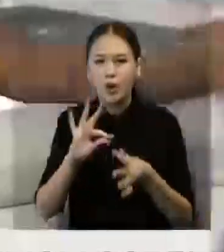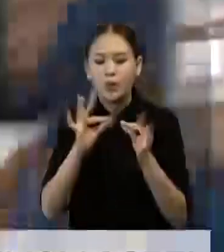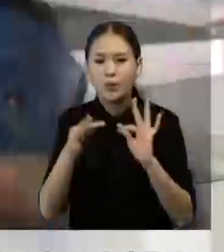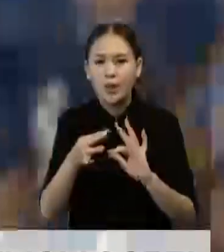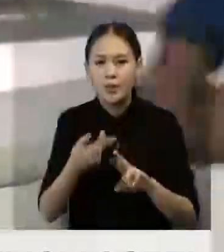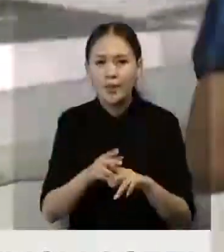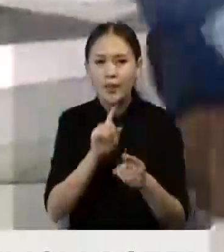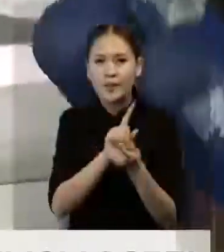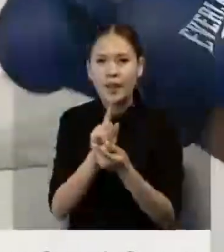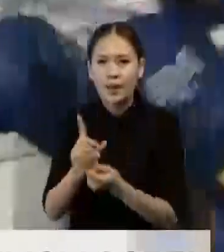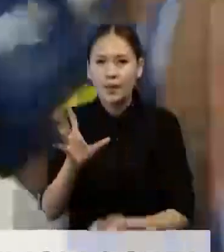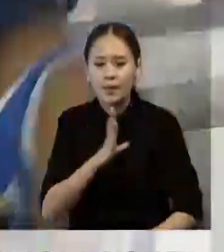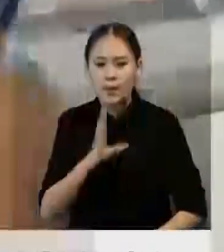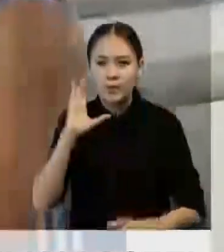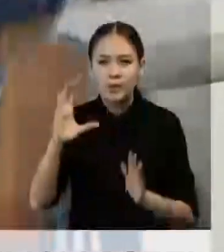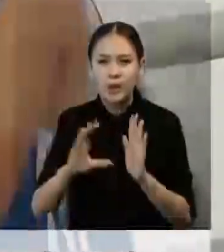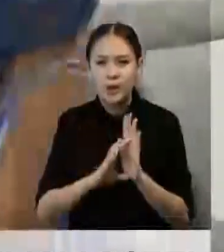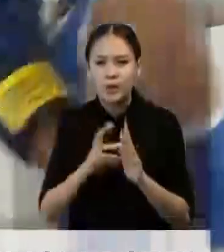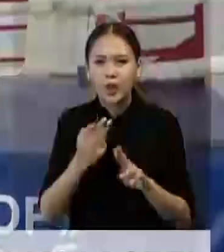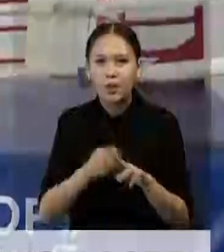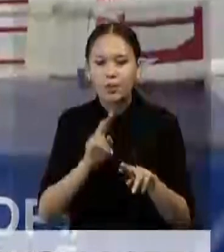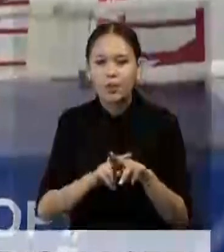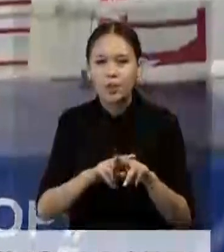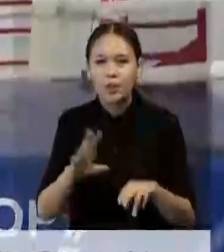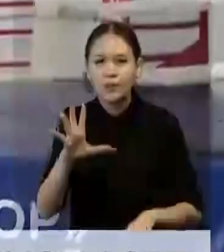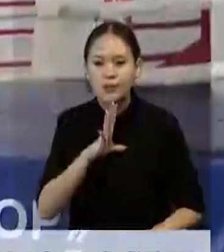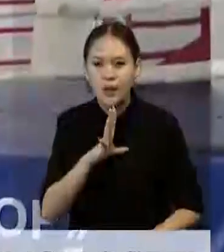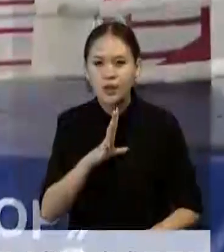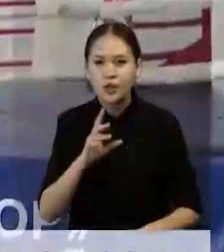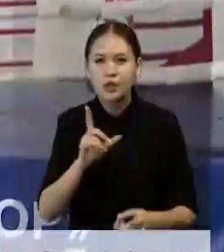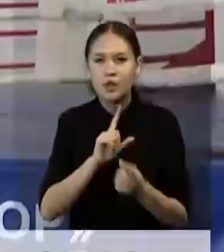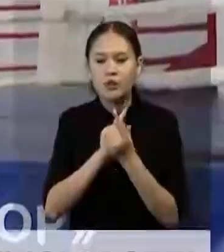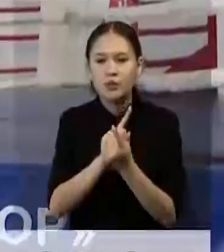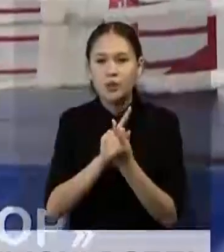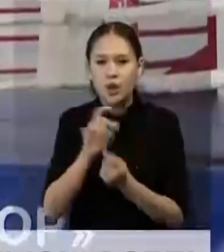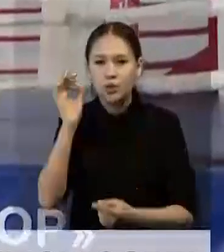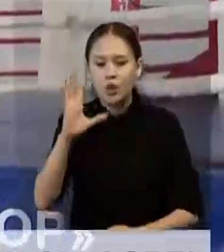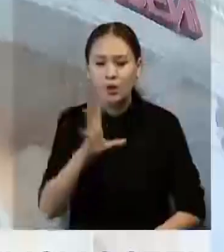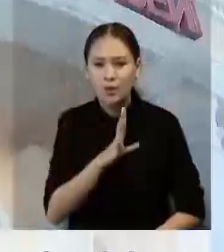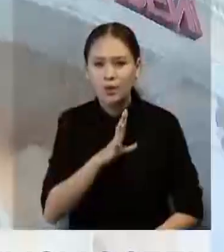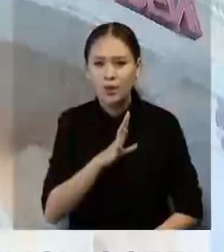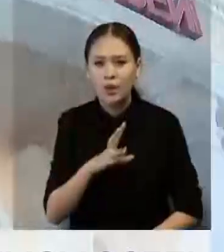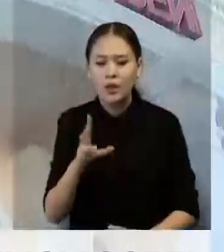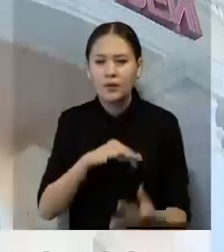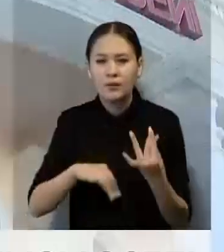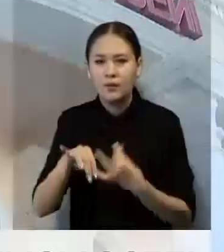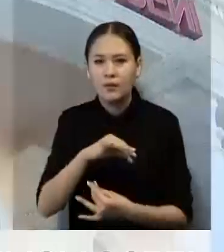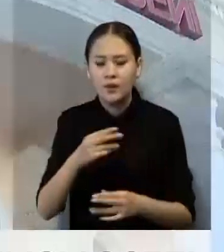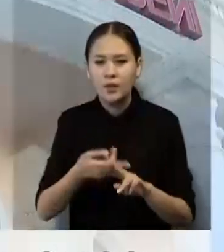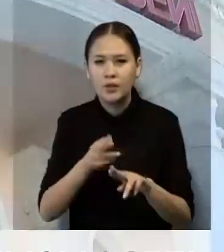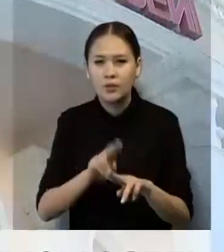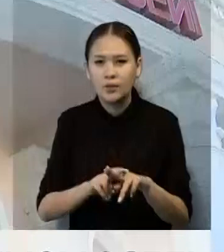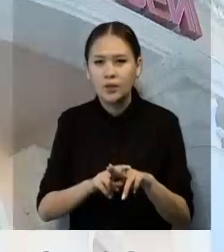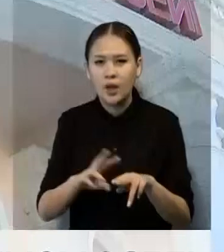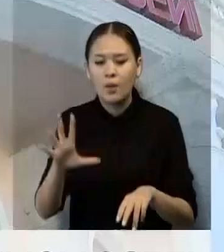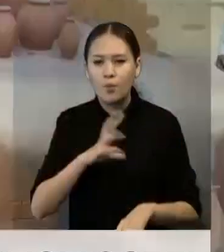кездесті. Олардың талап-тілегін тыңдады, шаршалаң мен боз кілемде тер төгіп жүрген жекпе-жек шеберлерінің де дайындығын бағамдады. Ведомство басшысы тарихи